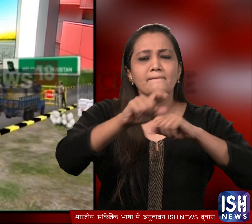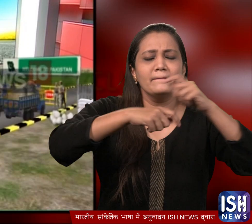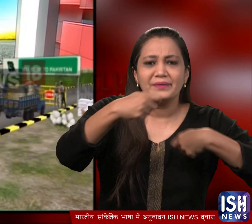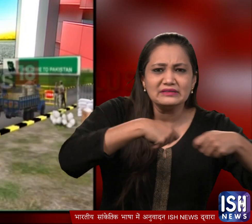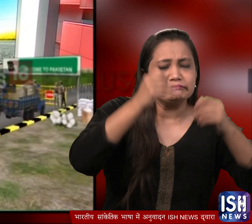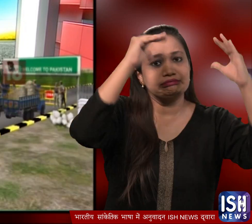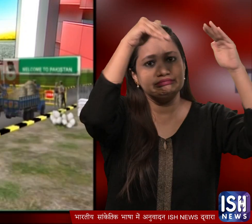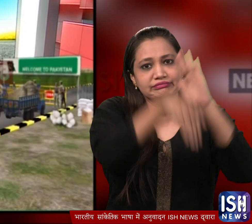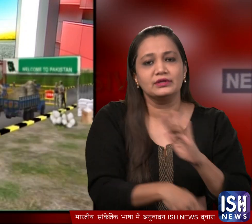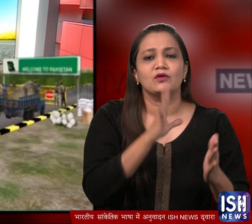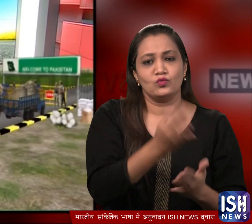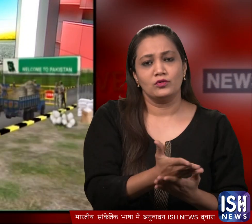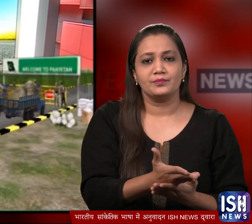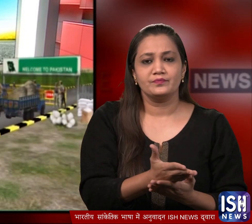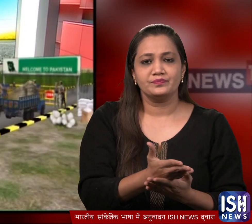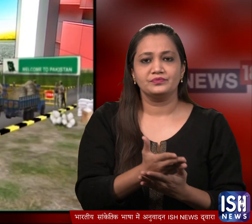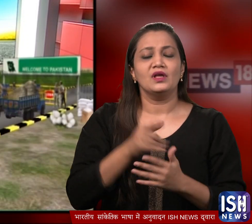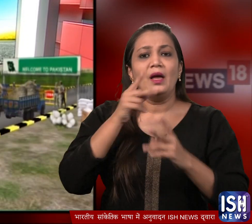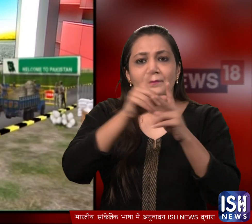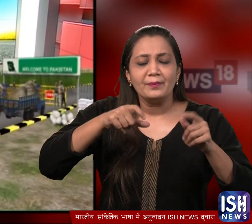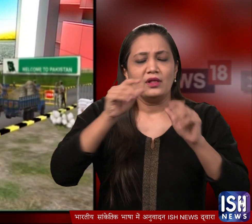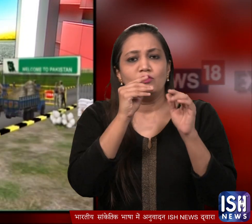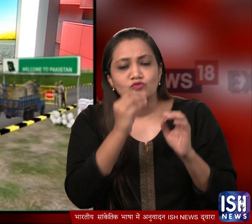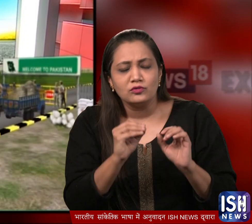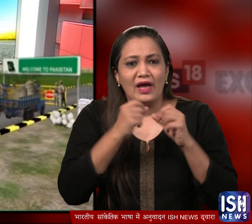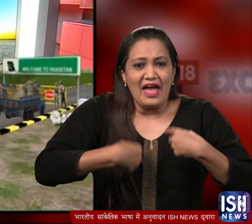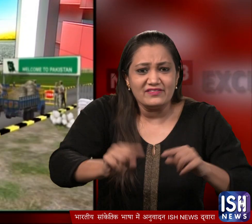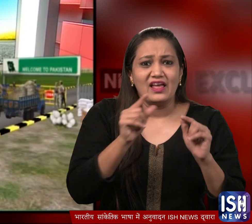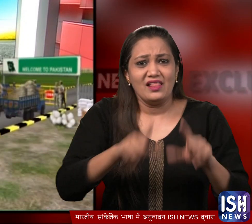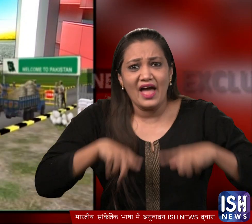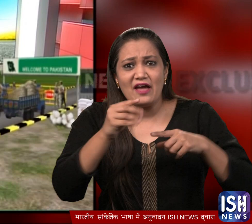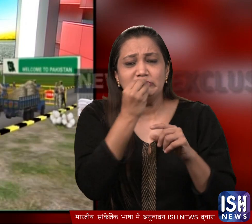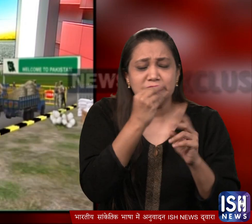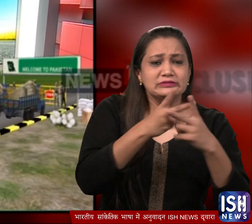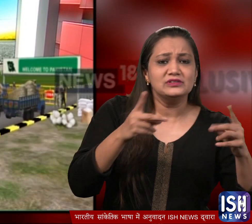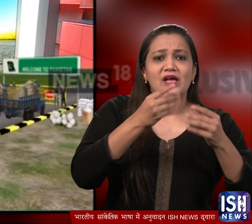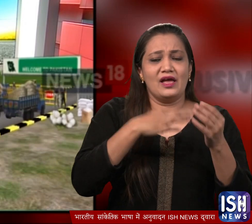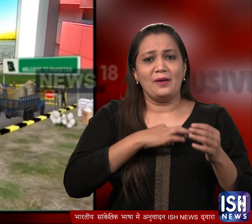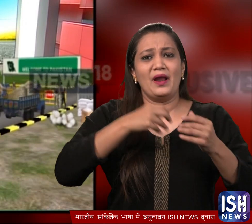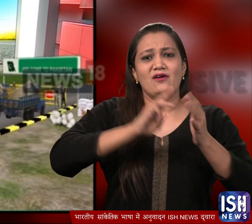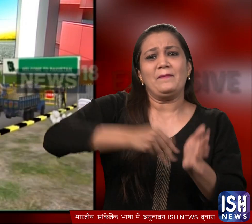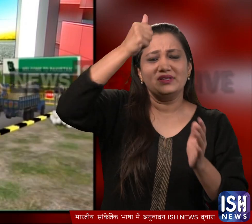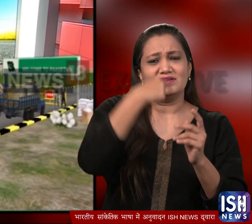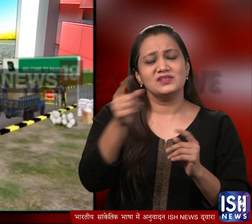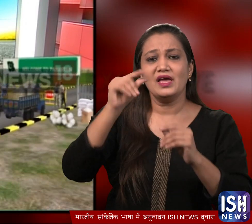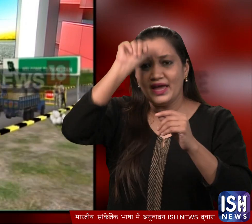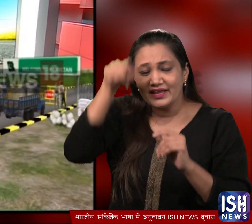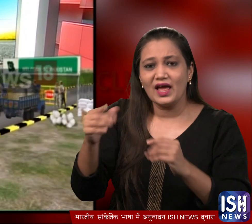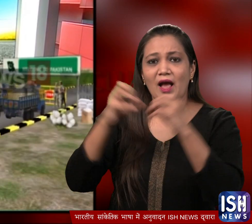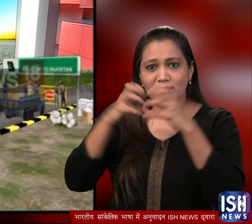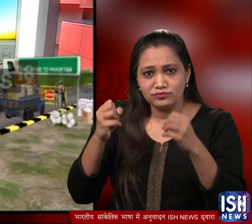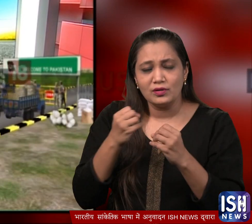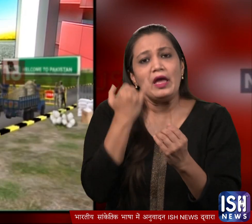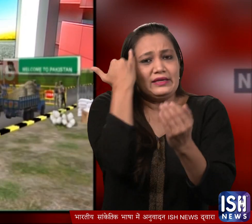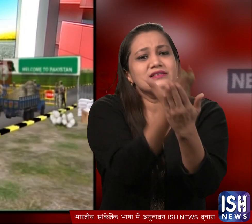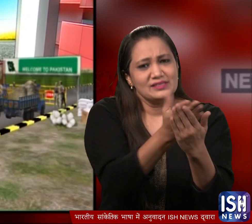से गुजर रहा है और इस काम से जुड़े लोगों के सामने रोजी रोटी का भी संकट है। ऐसे में वहां के कपड़ा मंत्रालय ने भारत से कपास मंगाने की